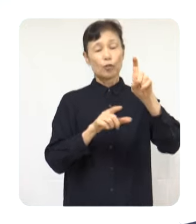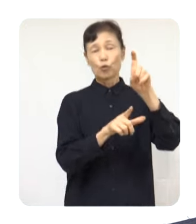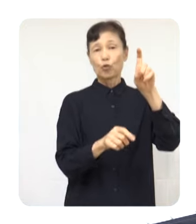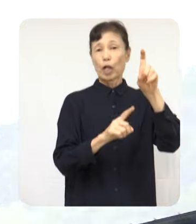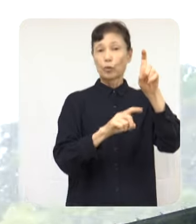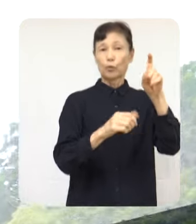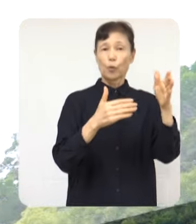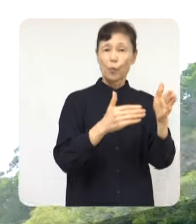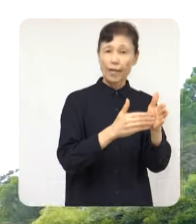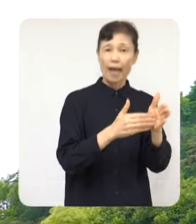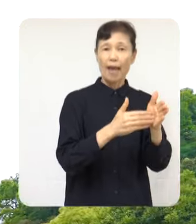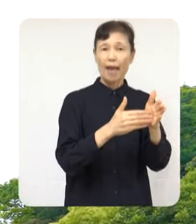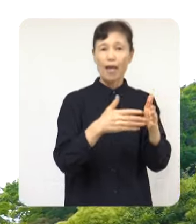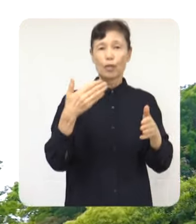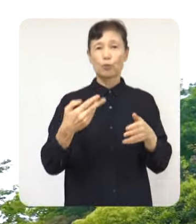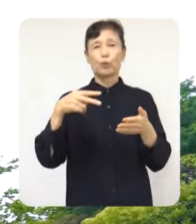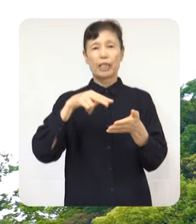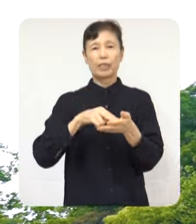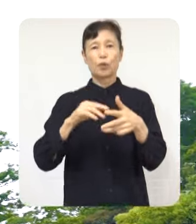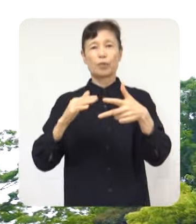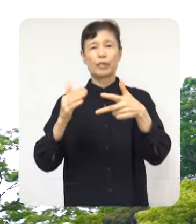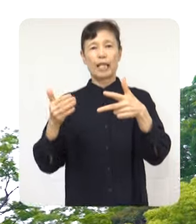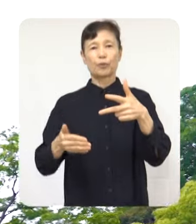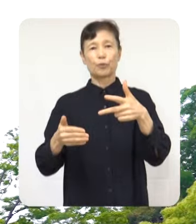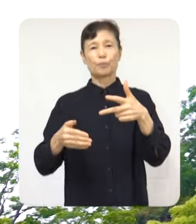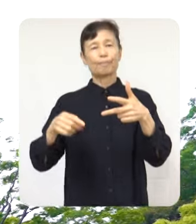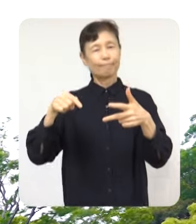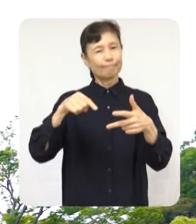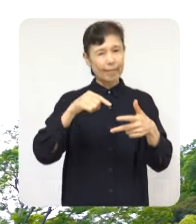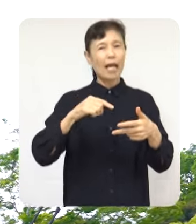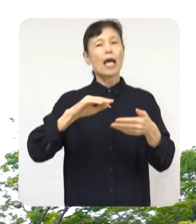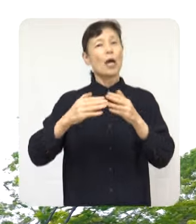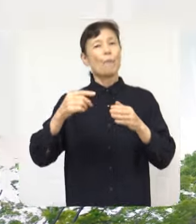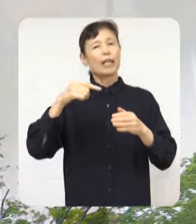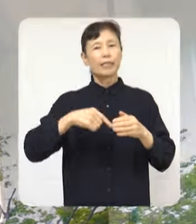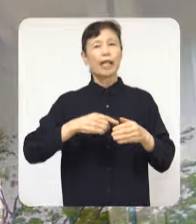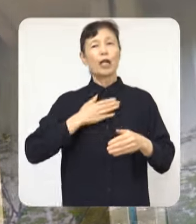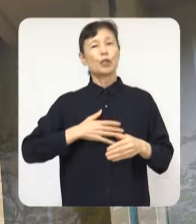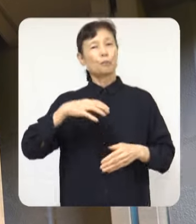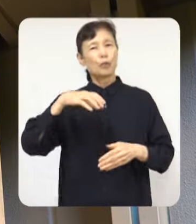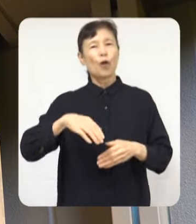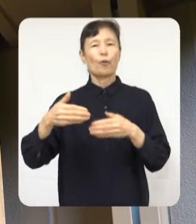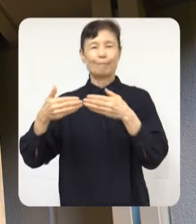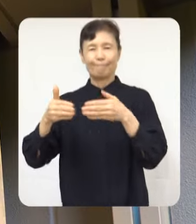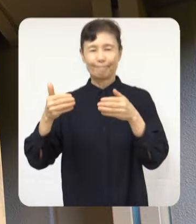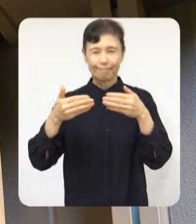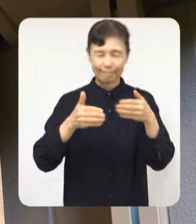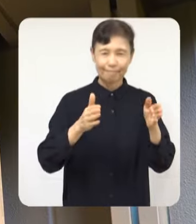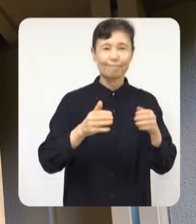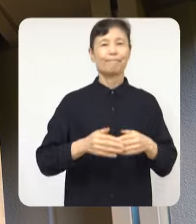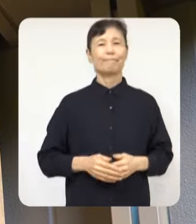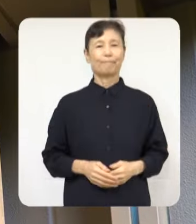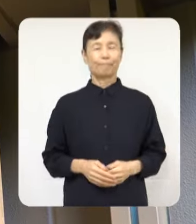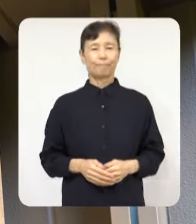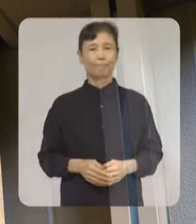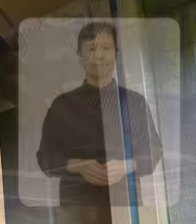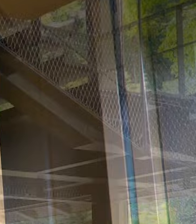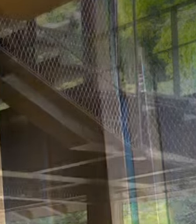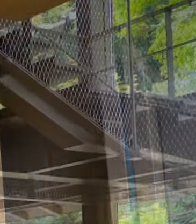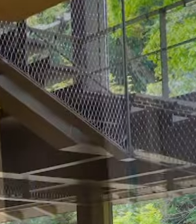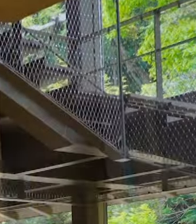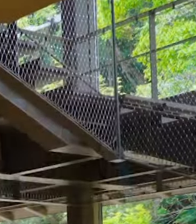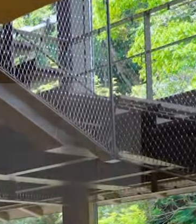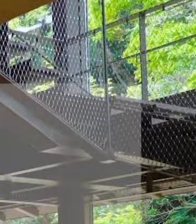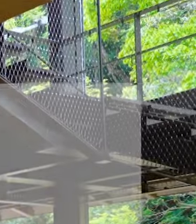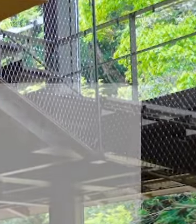は10月15日まで区立施設を街中のすみどクールスポットとして解放してい